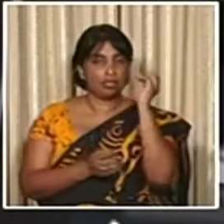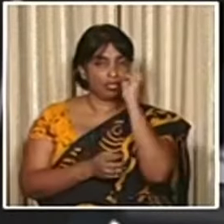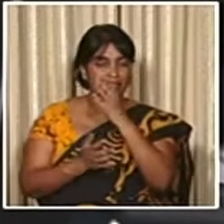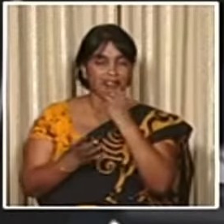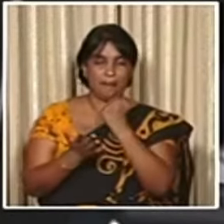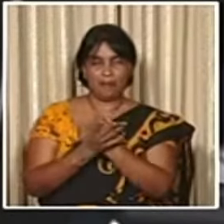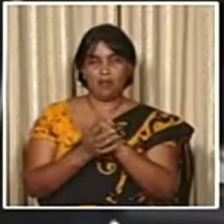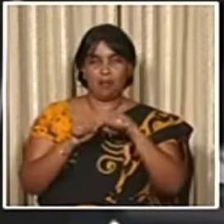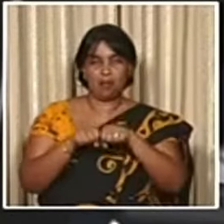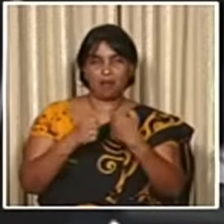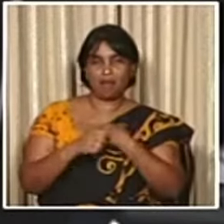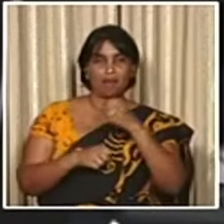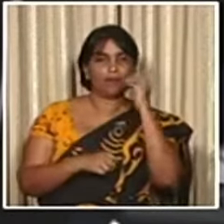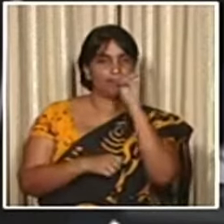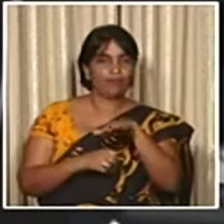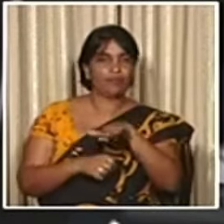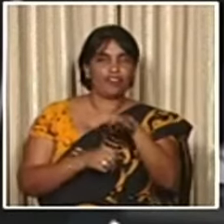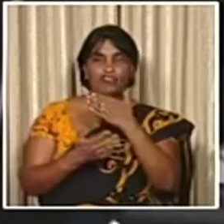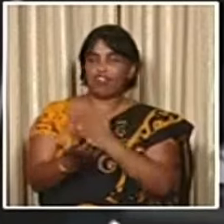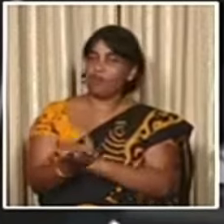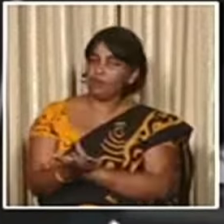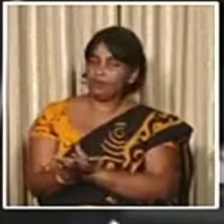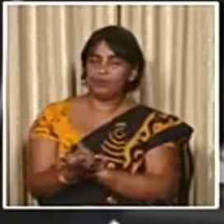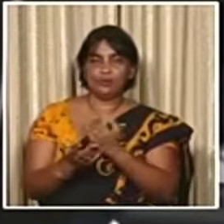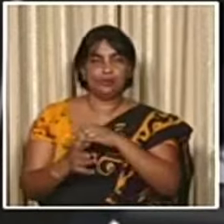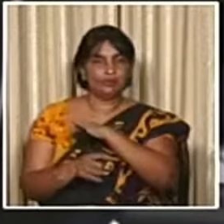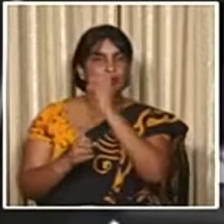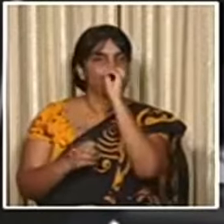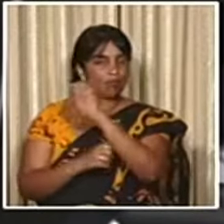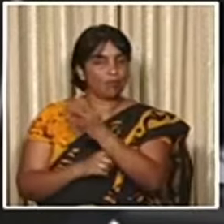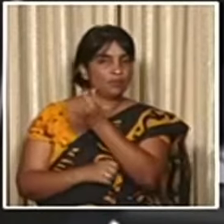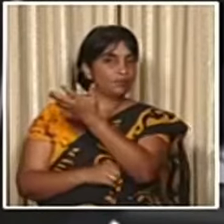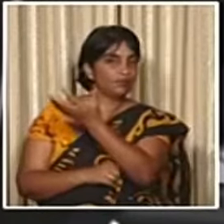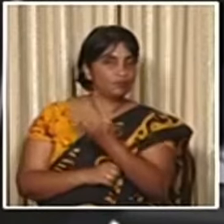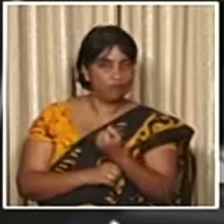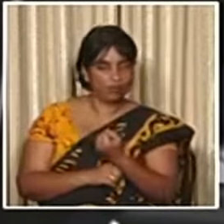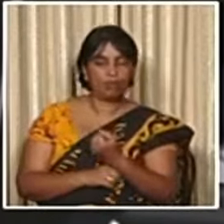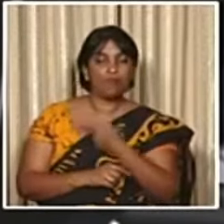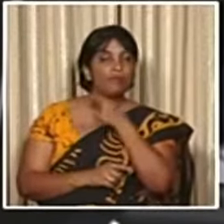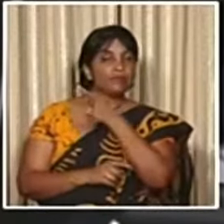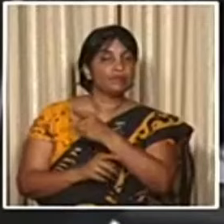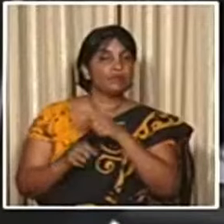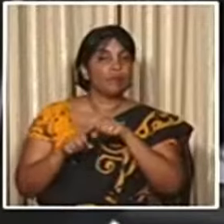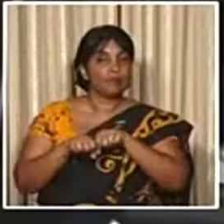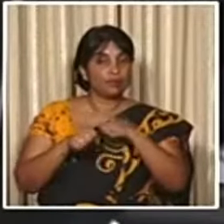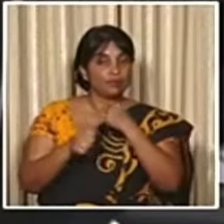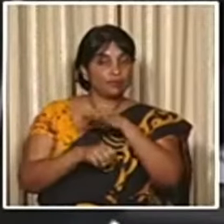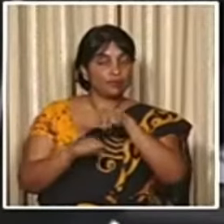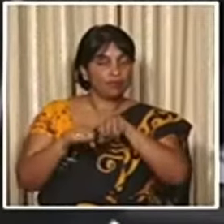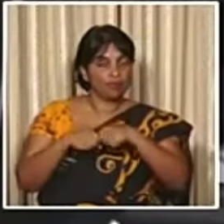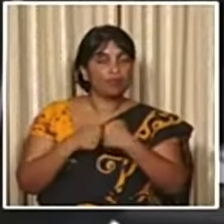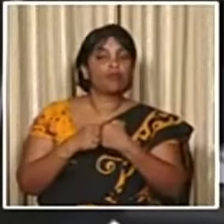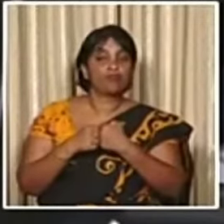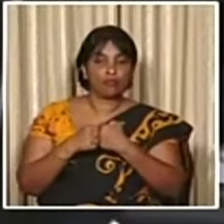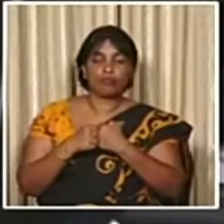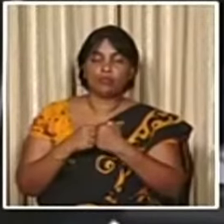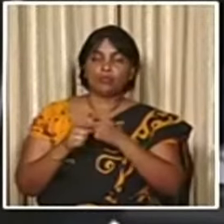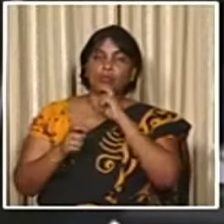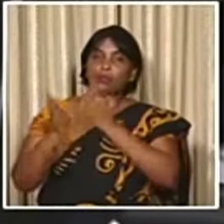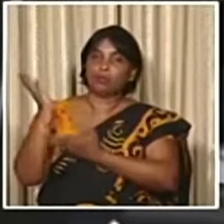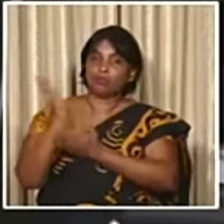උකස්කරයක් තියලා සිරකුමක් ලෙස මුදලක් ණයට ගත්තට පස්සේ උකස්පනත යටතේ නඩු දාලා ඒ මුදල් අය කරගන්න